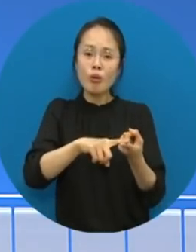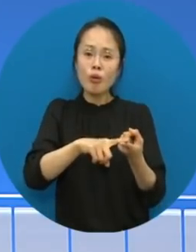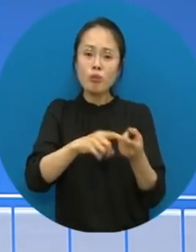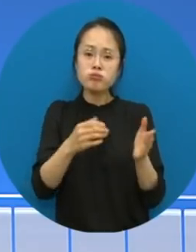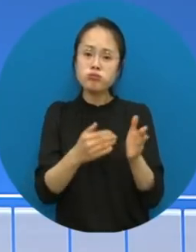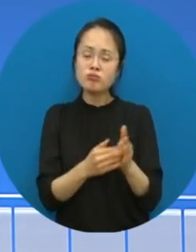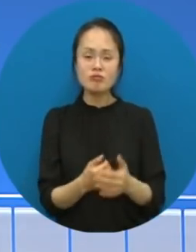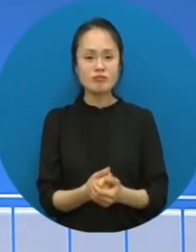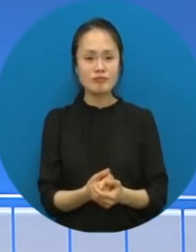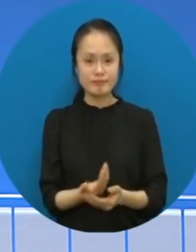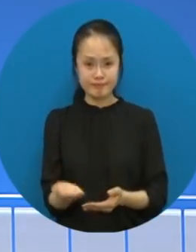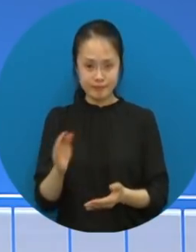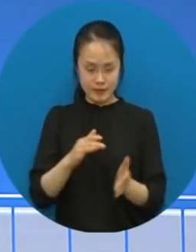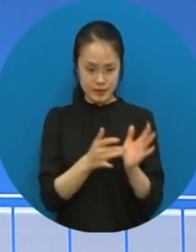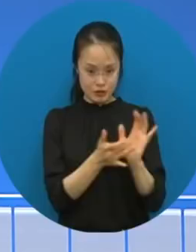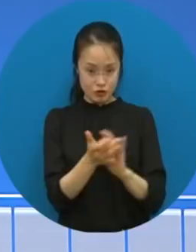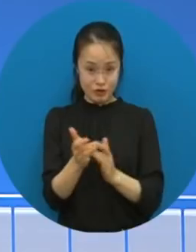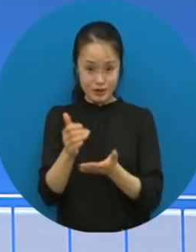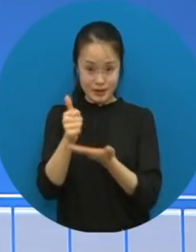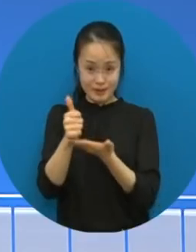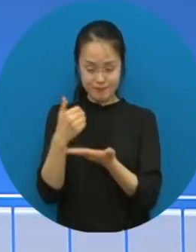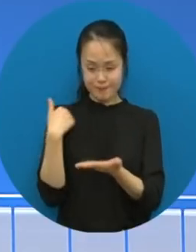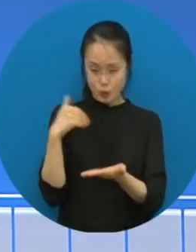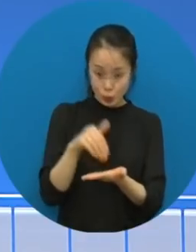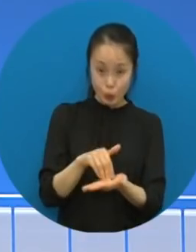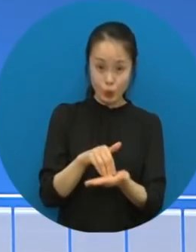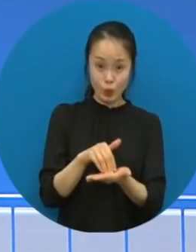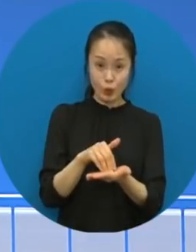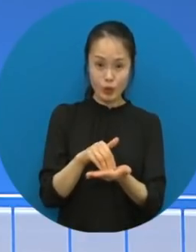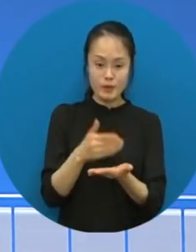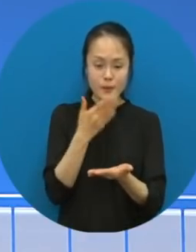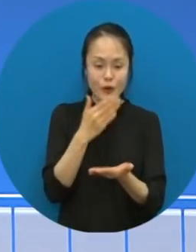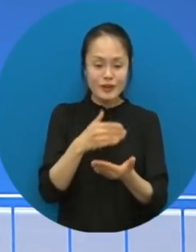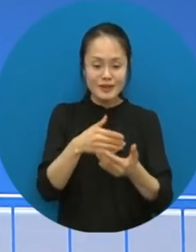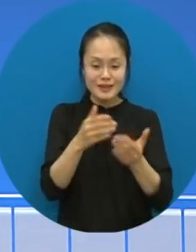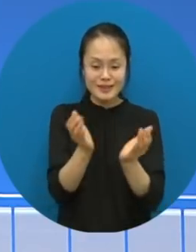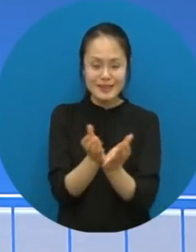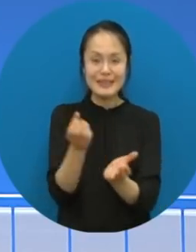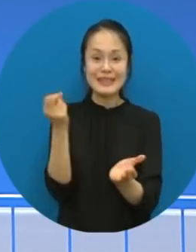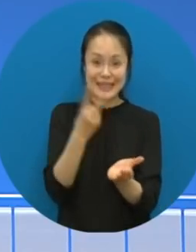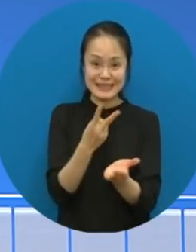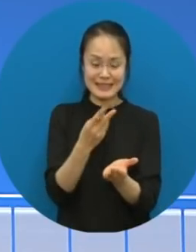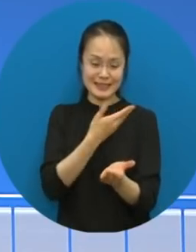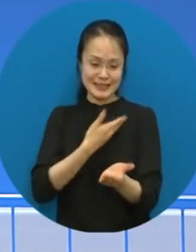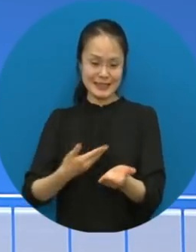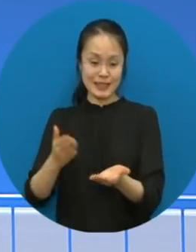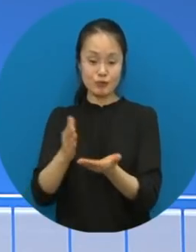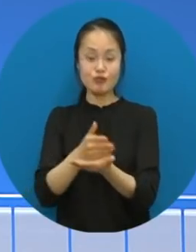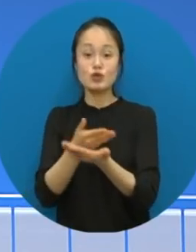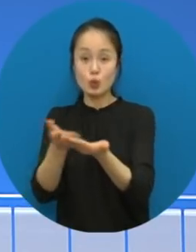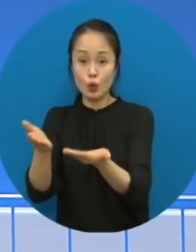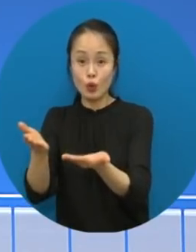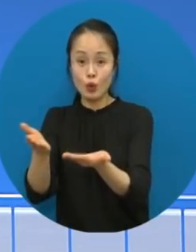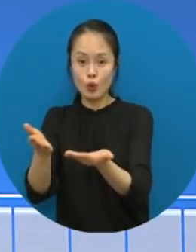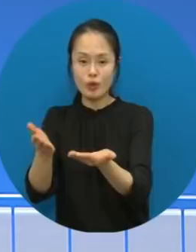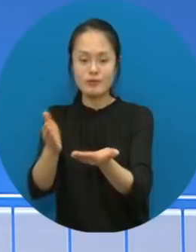예수님께서 그들에게 그걸 도로 주시고, 자 이제 너희가 나누라 하시고,